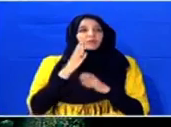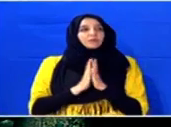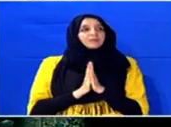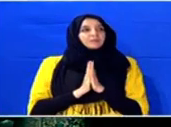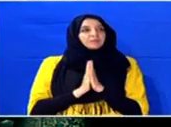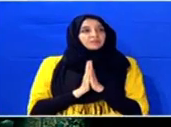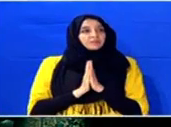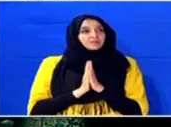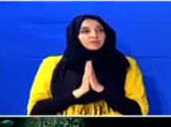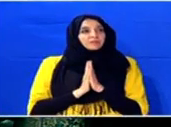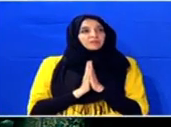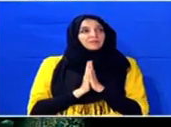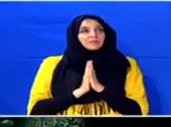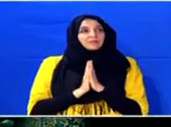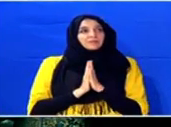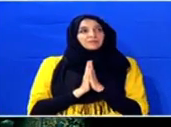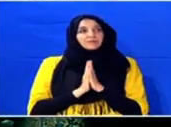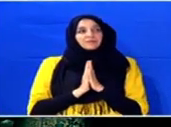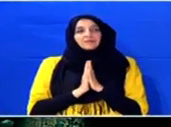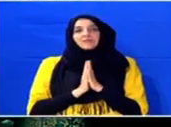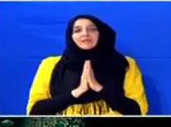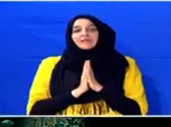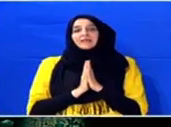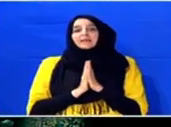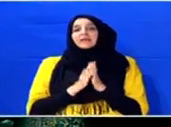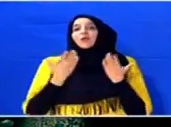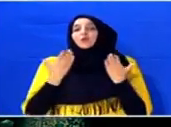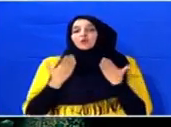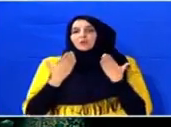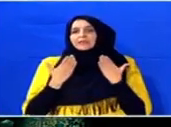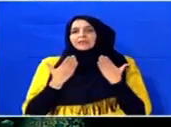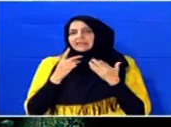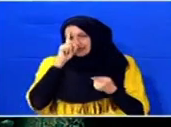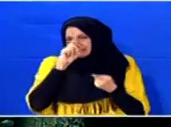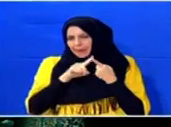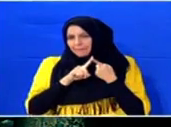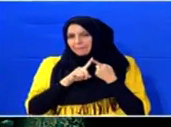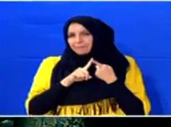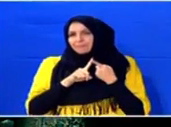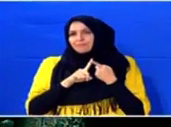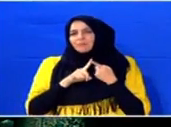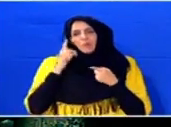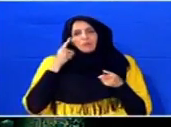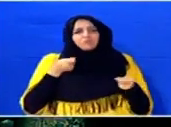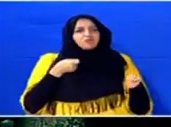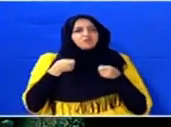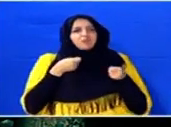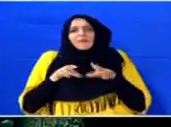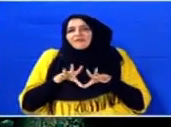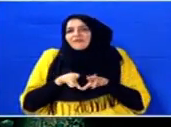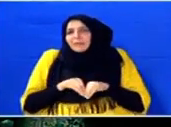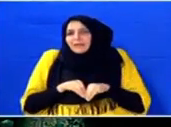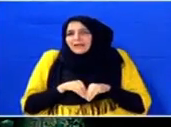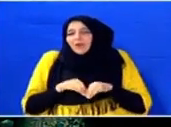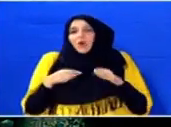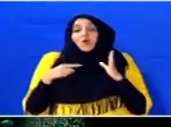العنوان حكما وحكما اذا نعالج في هذه الحلقه التحكم العائلي في حاله